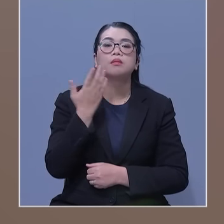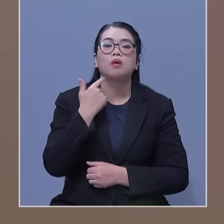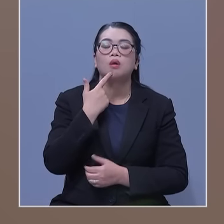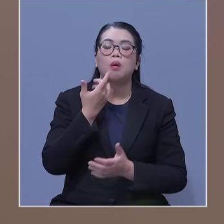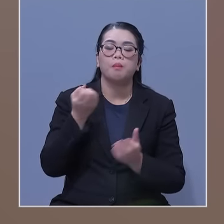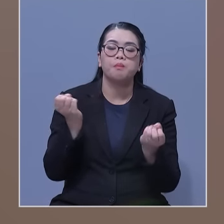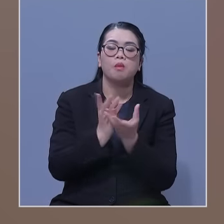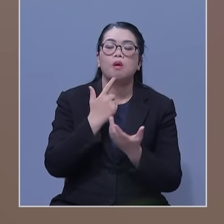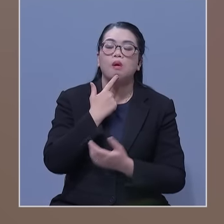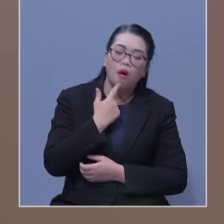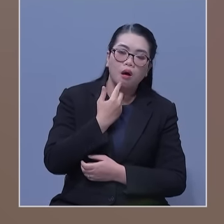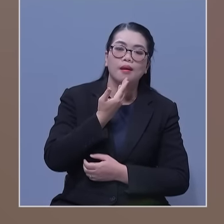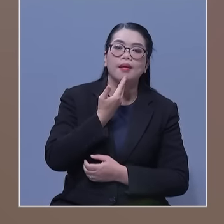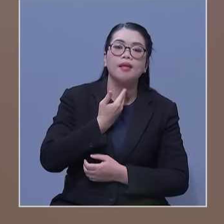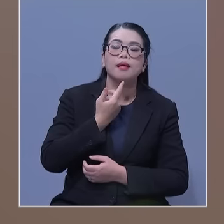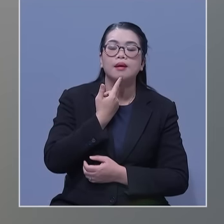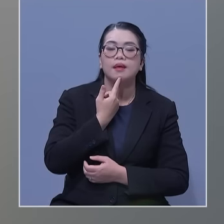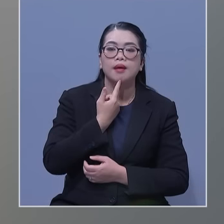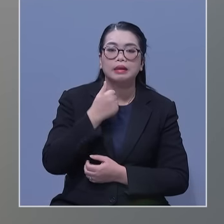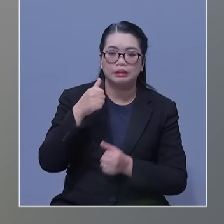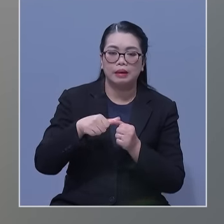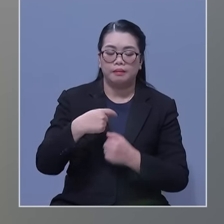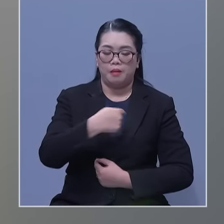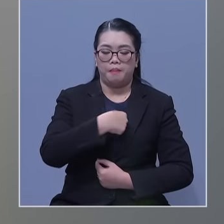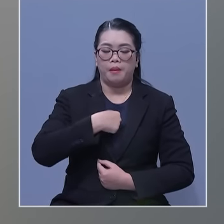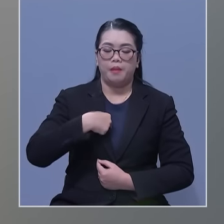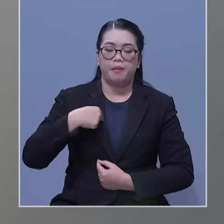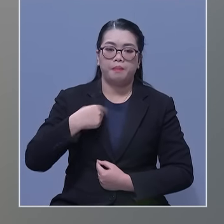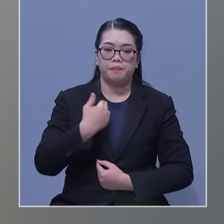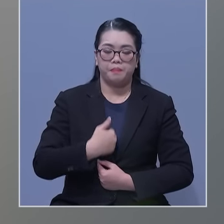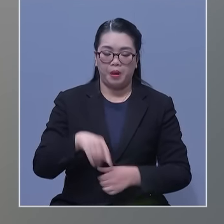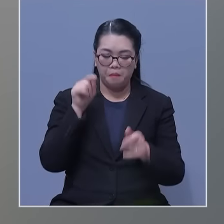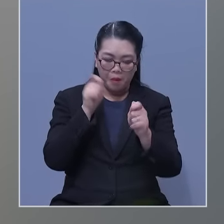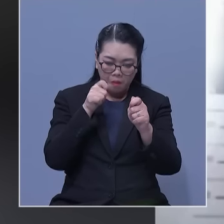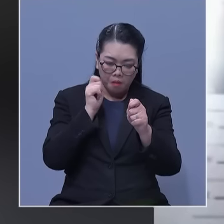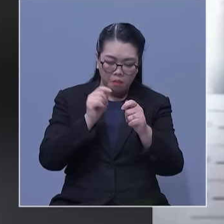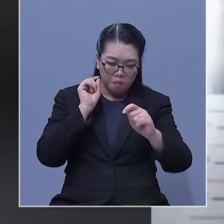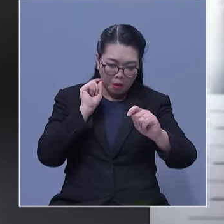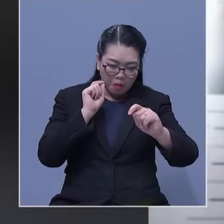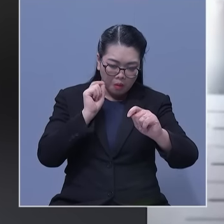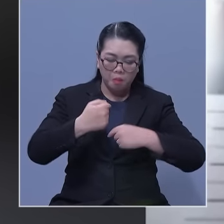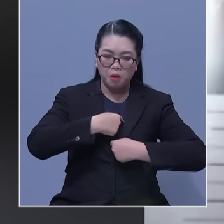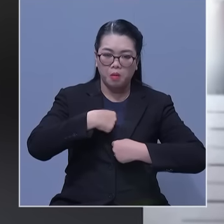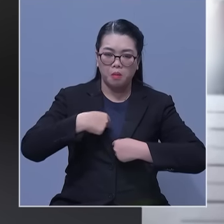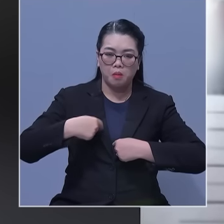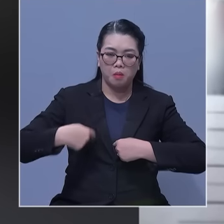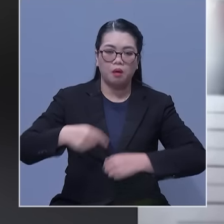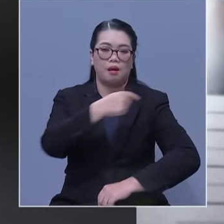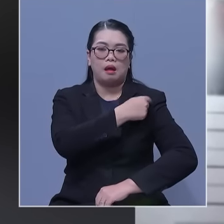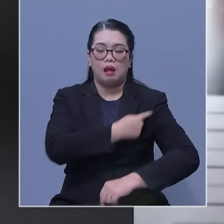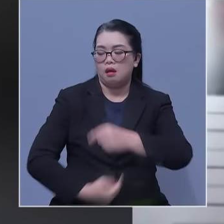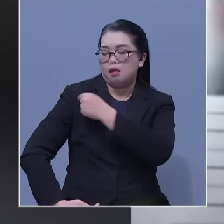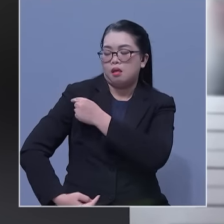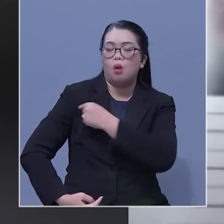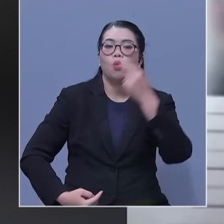ประสบอุบัติเหตุก่อนหน้านี้แล้วก็จำรอยสักที่กลางลำตัวที่ไหล่ทั้ง 2ข้างส่วนรอย